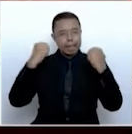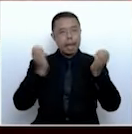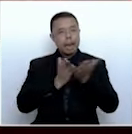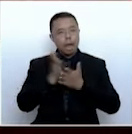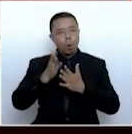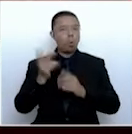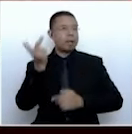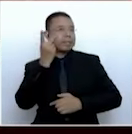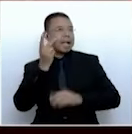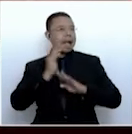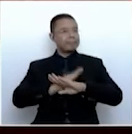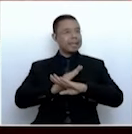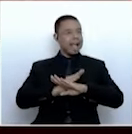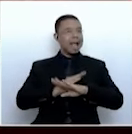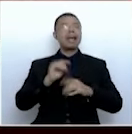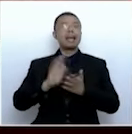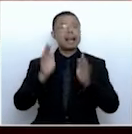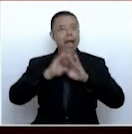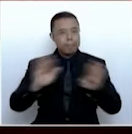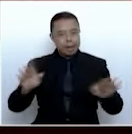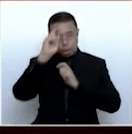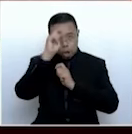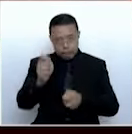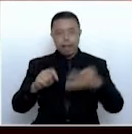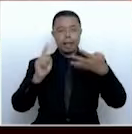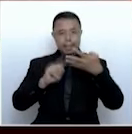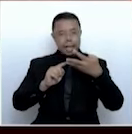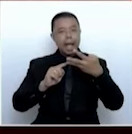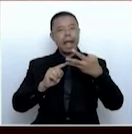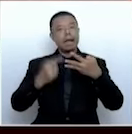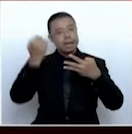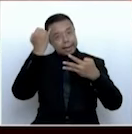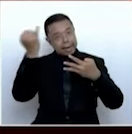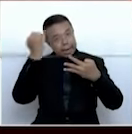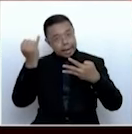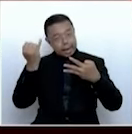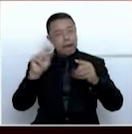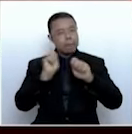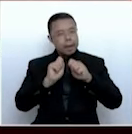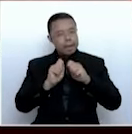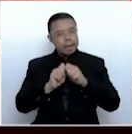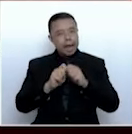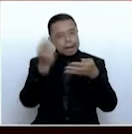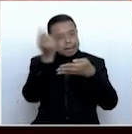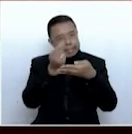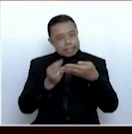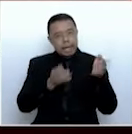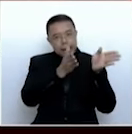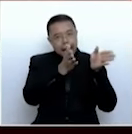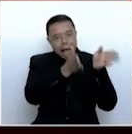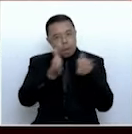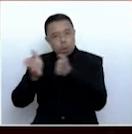melalui preventive medicine yang aman dan beradab. Yang ketiga, inovasi perbaikan desain tata